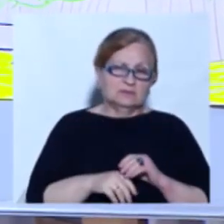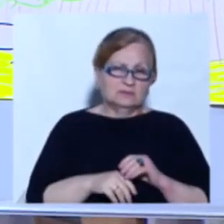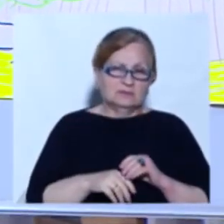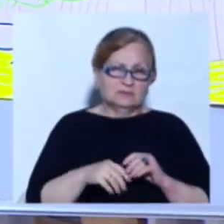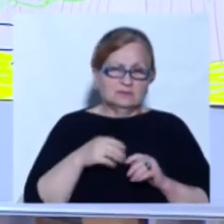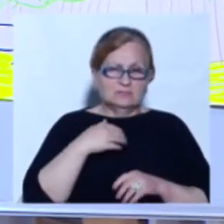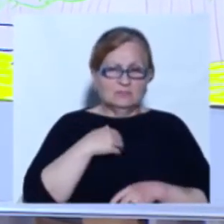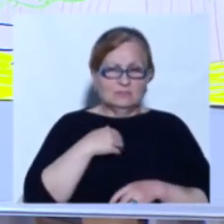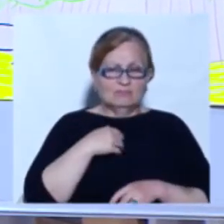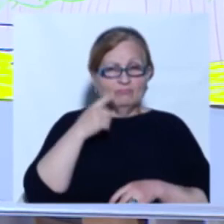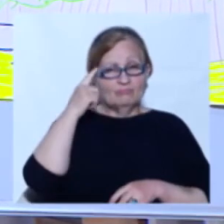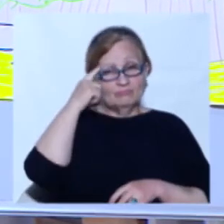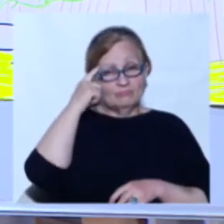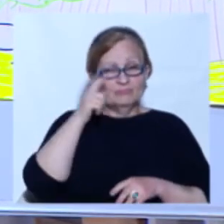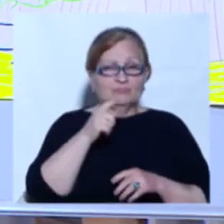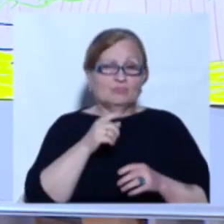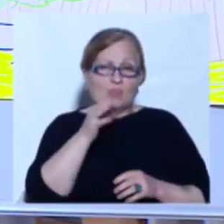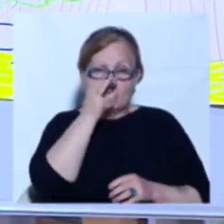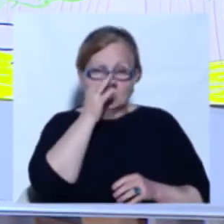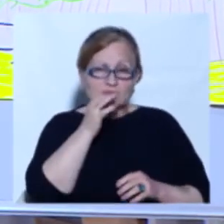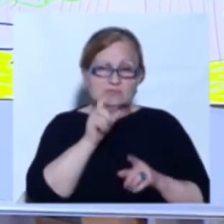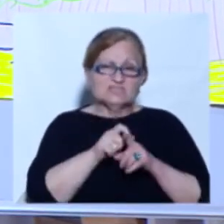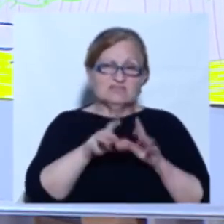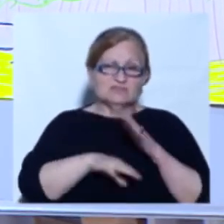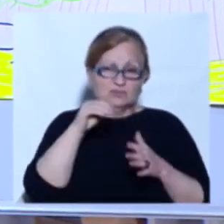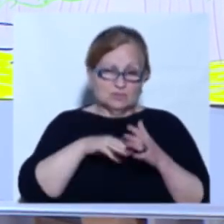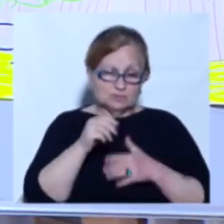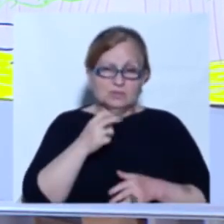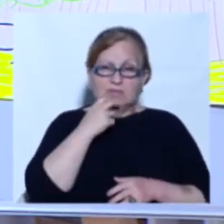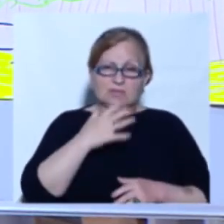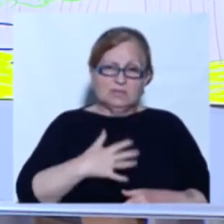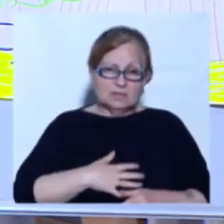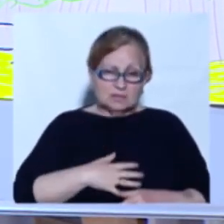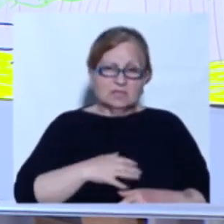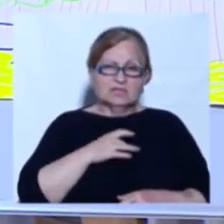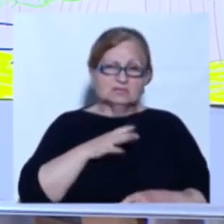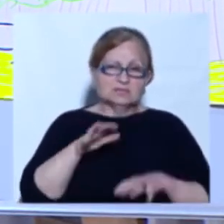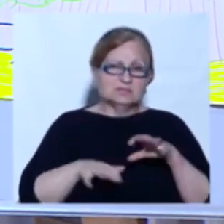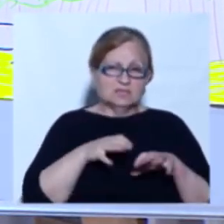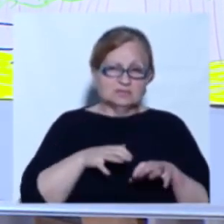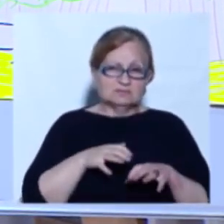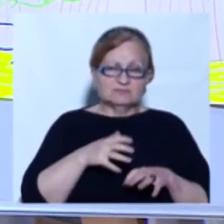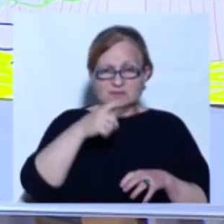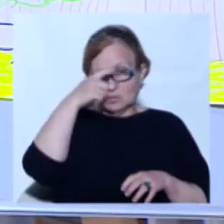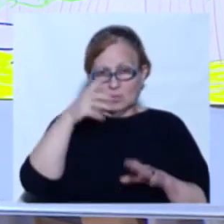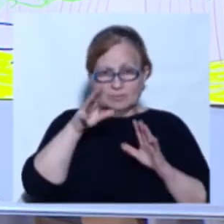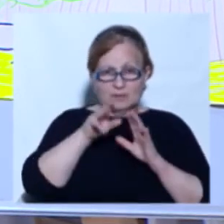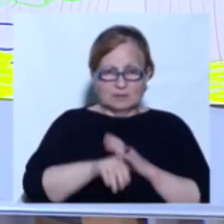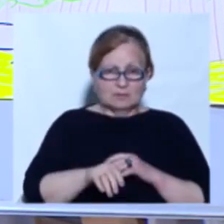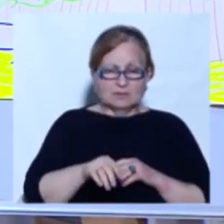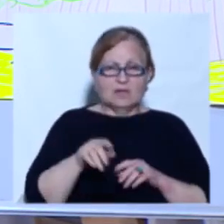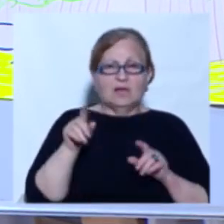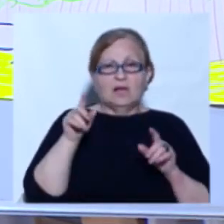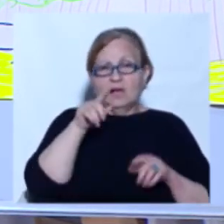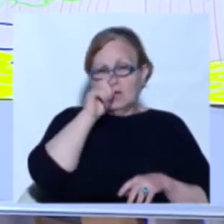იმედია მოგეწონა სიტყვის ლოტო, კომიქსი, თეთრი დათვი ტროპიკებში, ბოლოკა და ყანჩალაც დაგამახსოვრდა